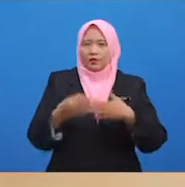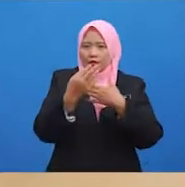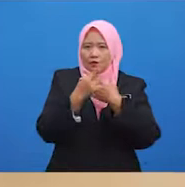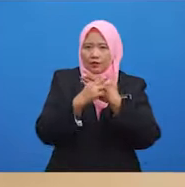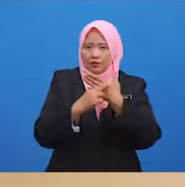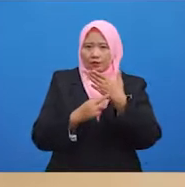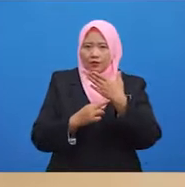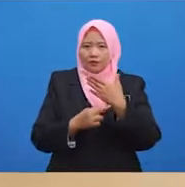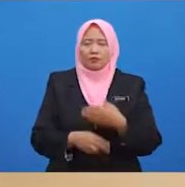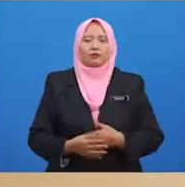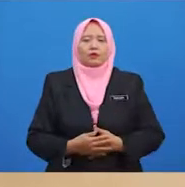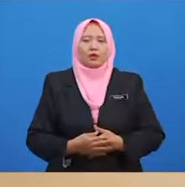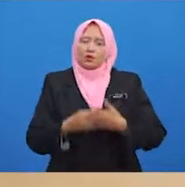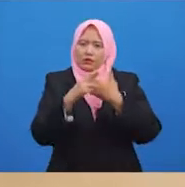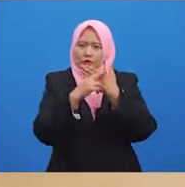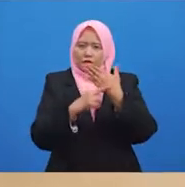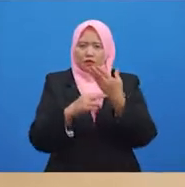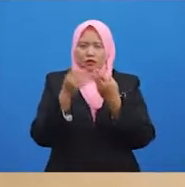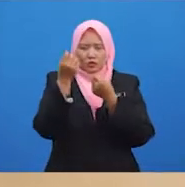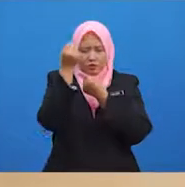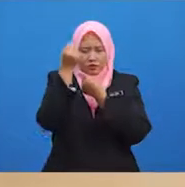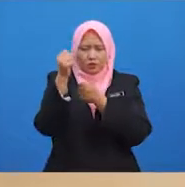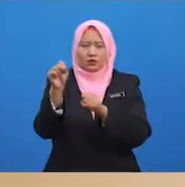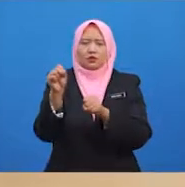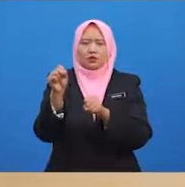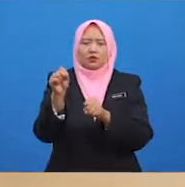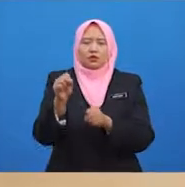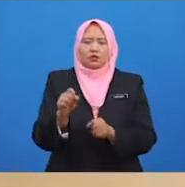darah kesetiaan seorang warga